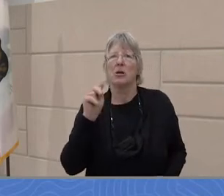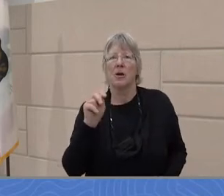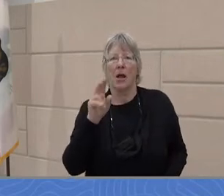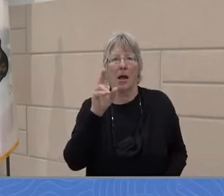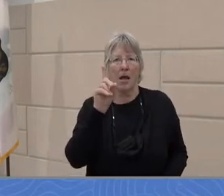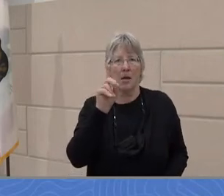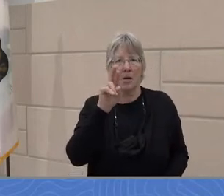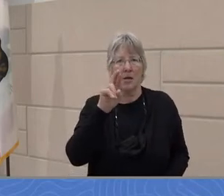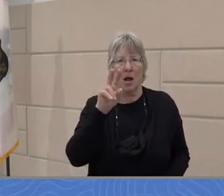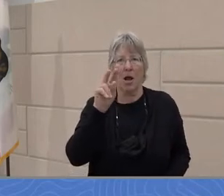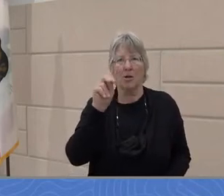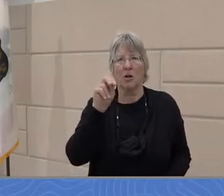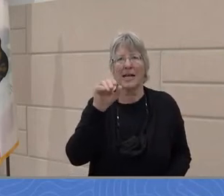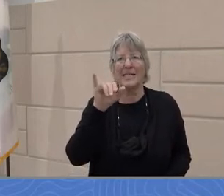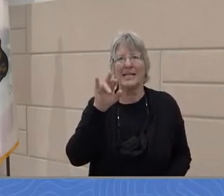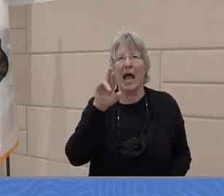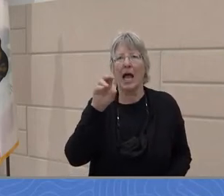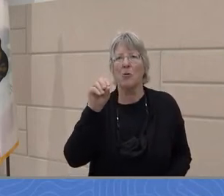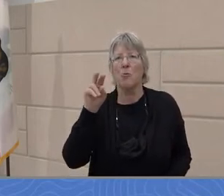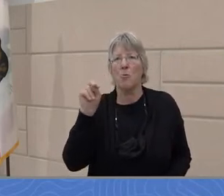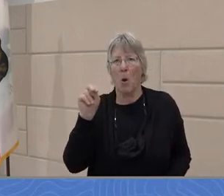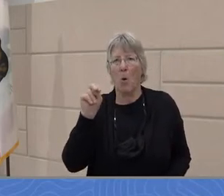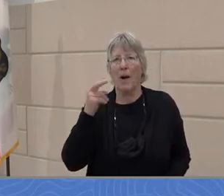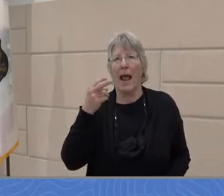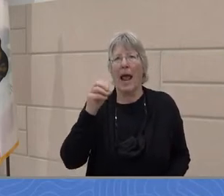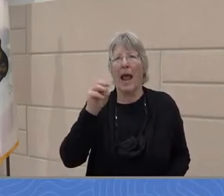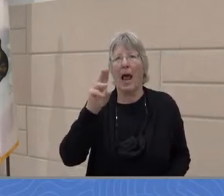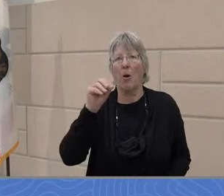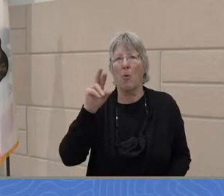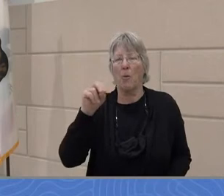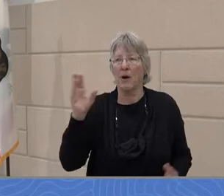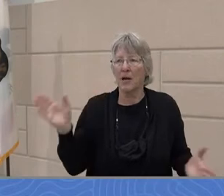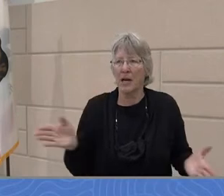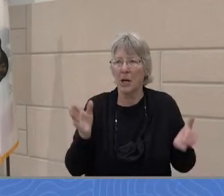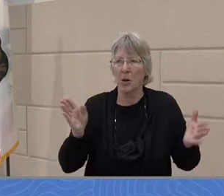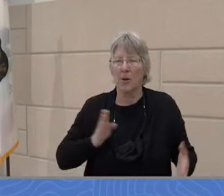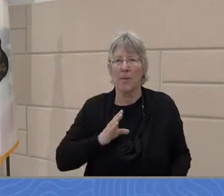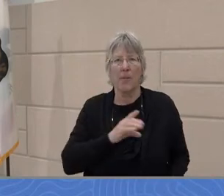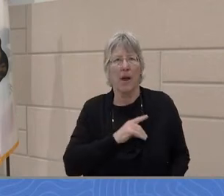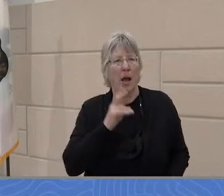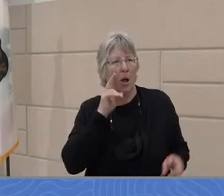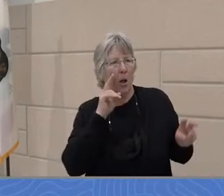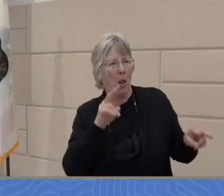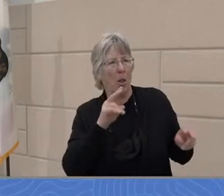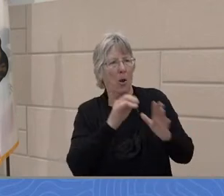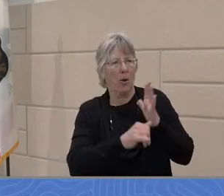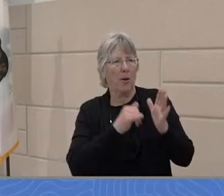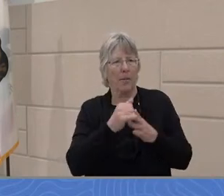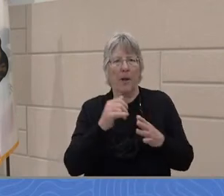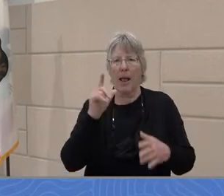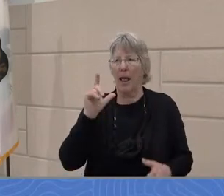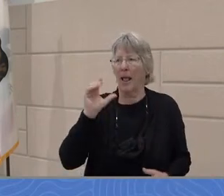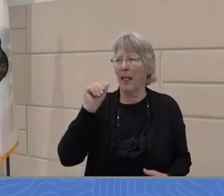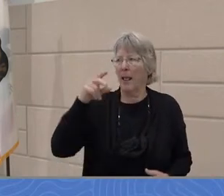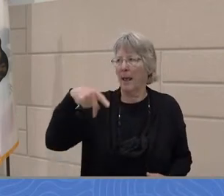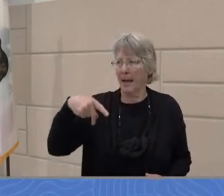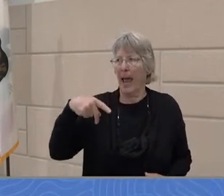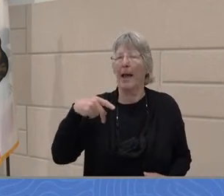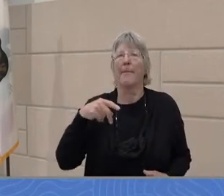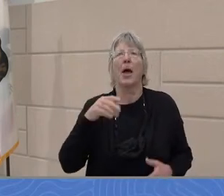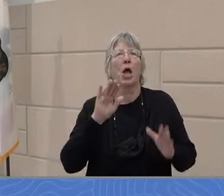ได้เมียนลูกด็อกเตอร์ไทเดนฮาร์วาร์ดเนี่ยได้บานเข้มจ้องอันเนี่ยต้องในโจรมบนโครงการป